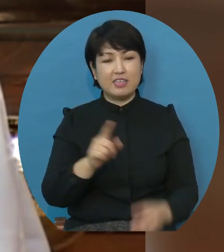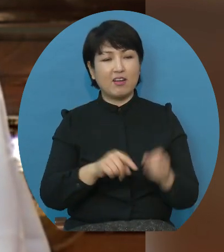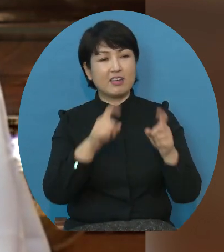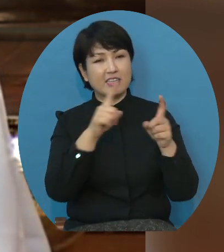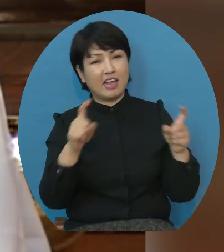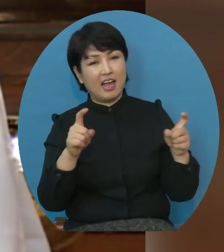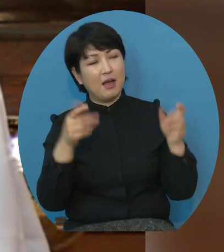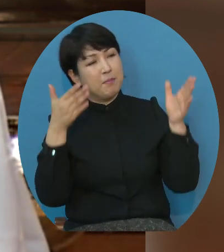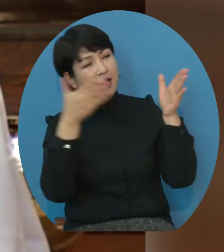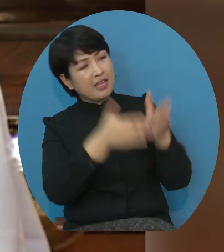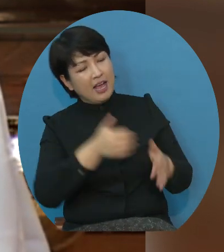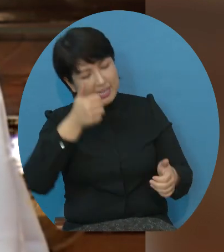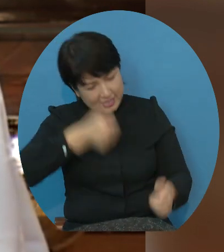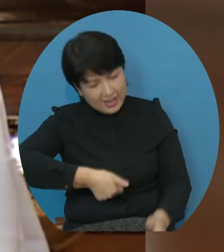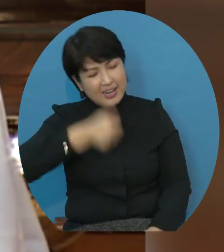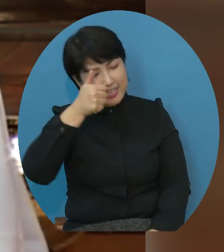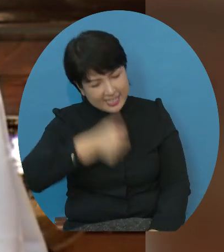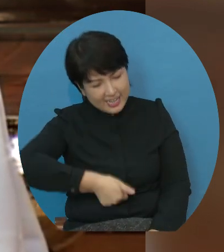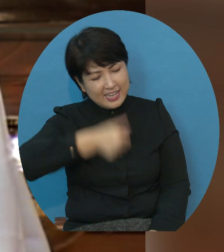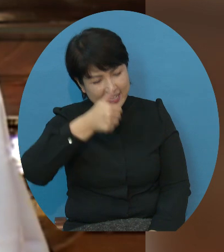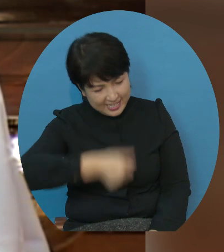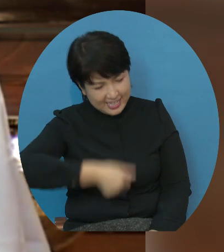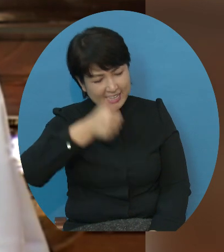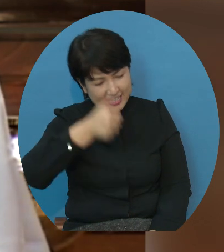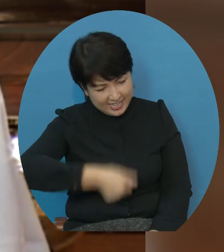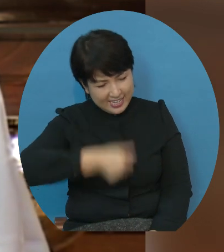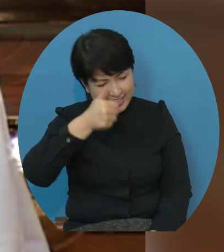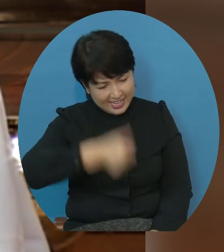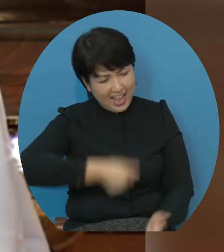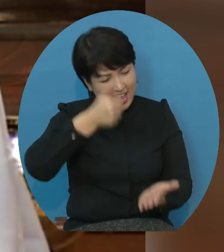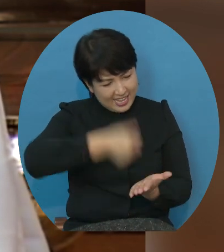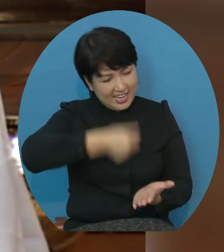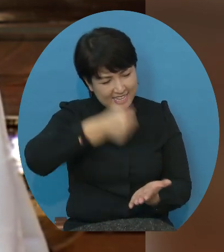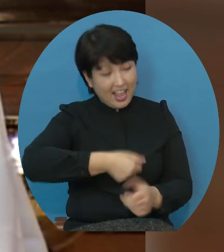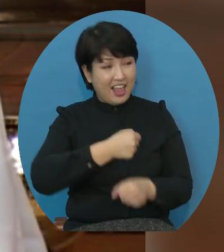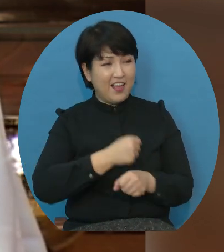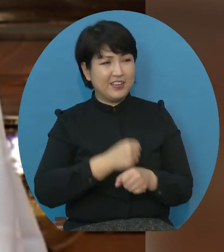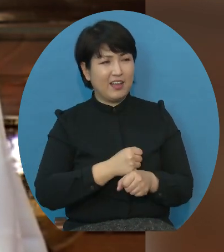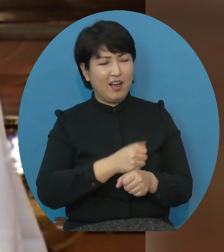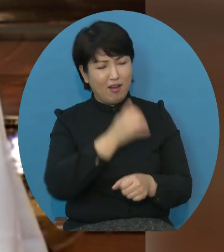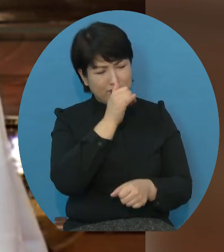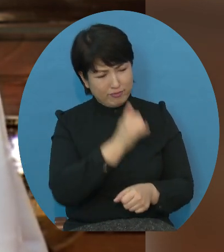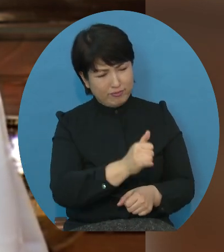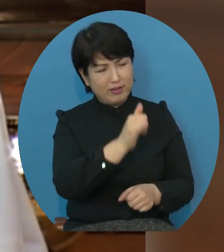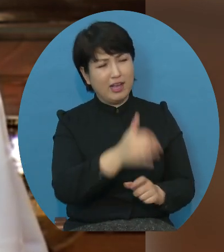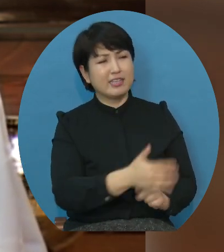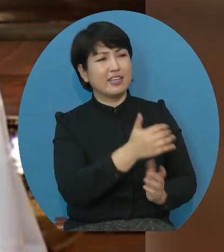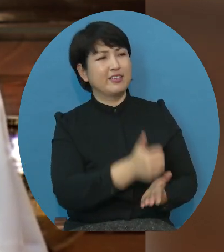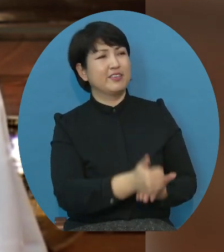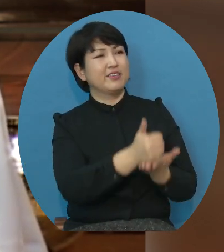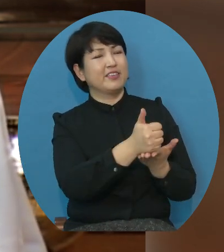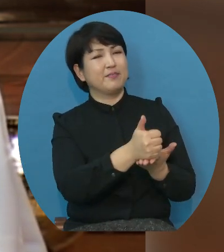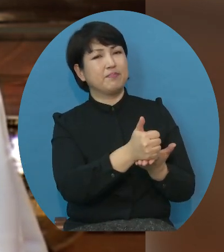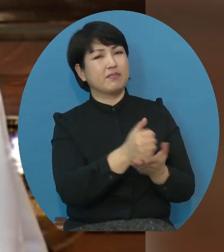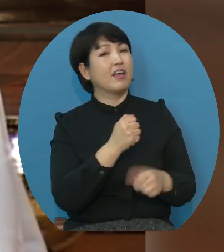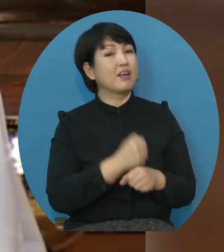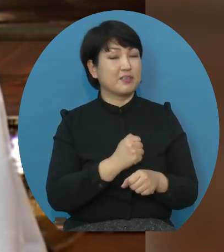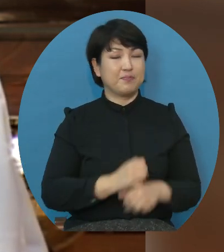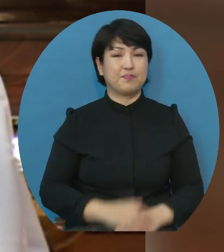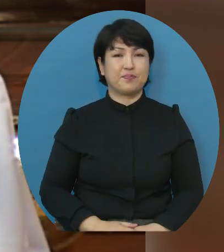향해서 절을 하고 철을 하고도 절을 하면서 위 대 하 세라 3존 있어라 간 거예요